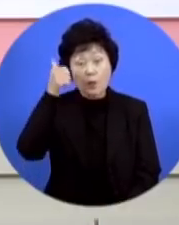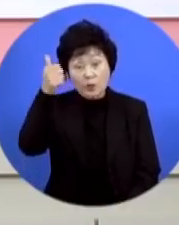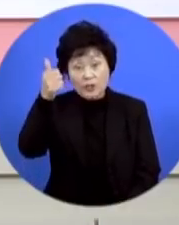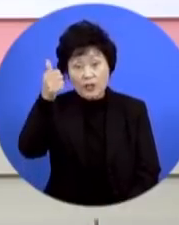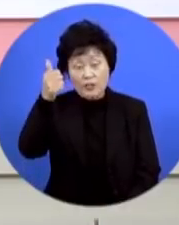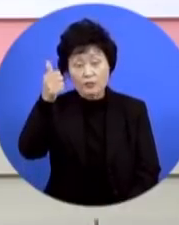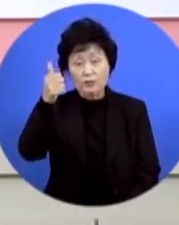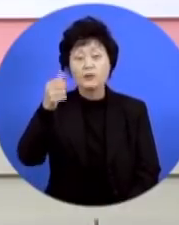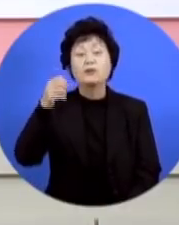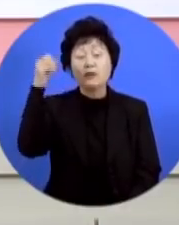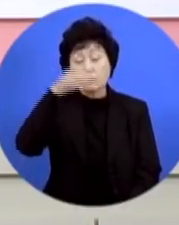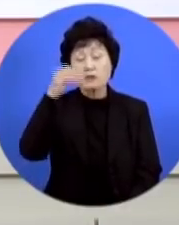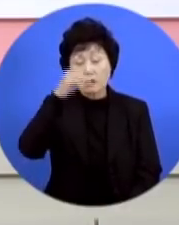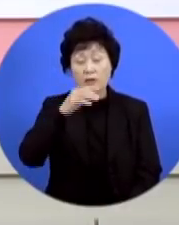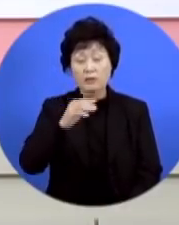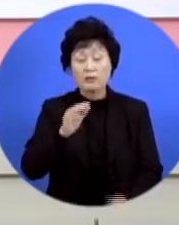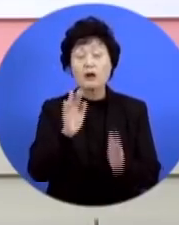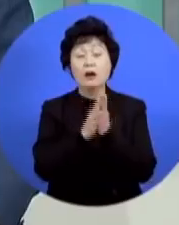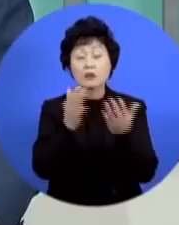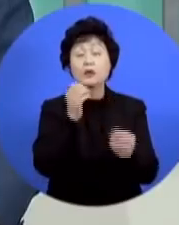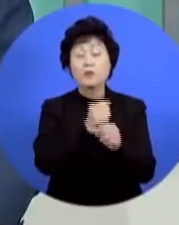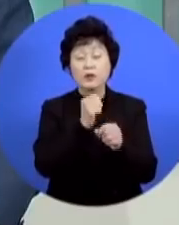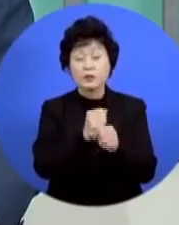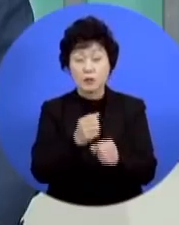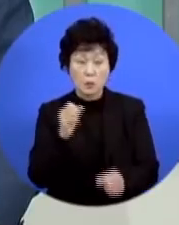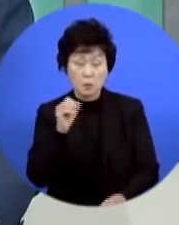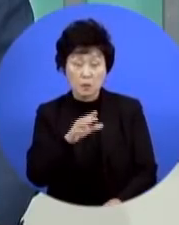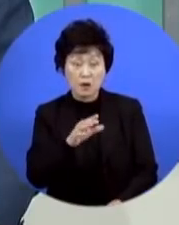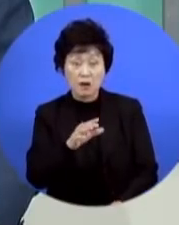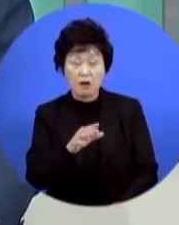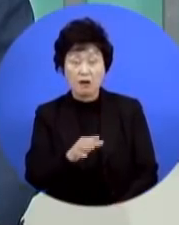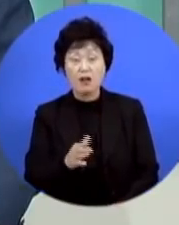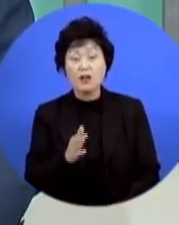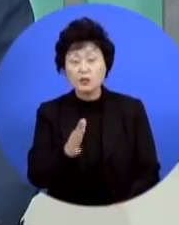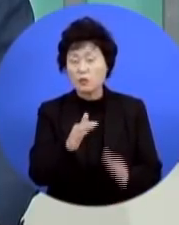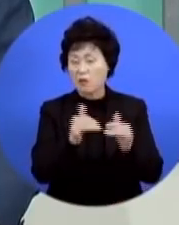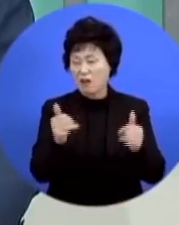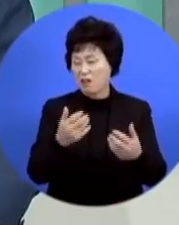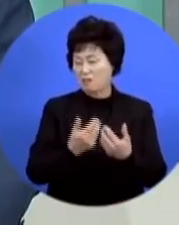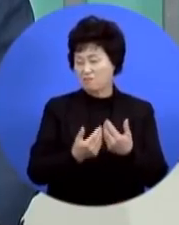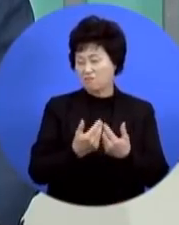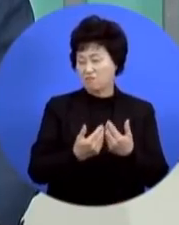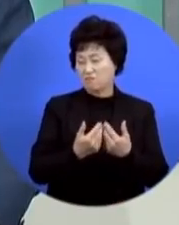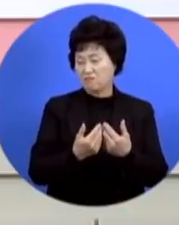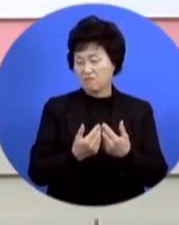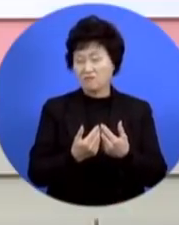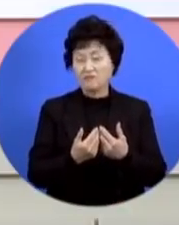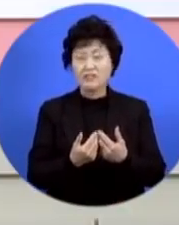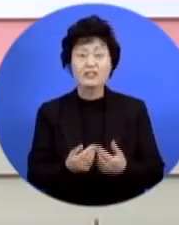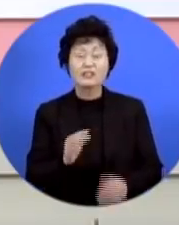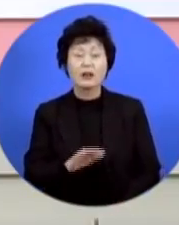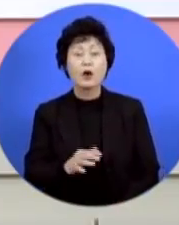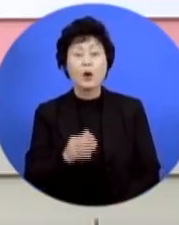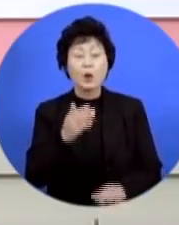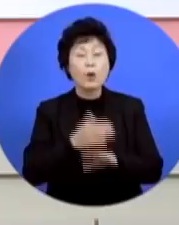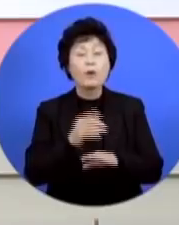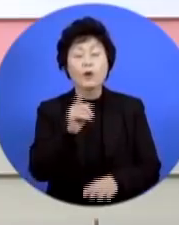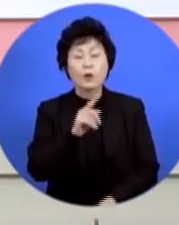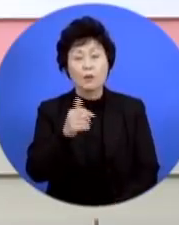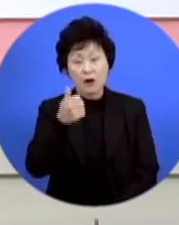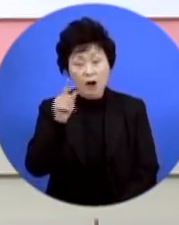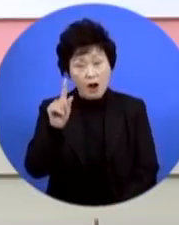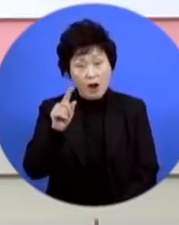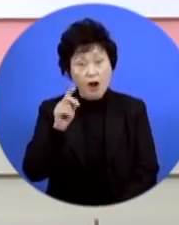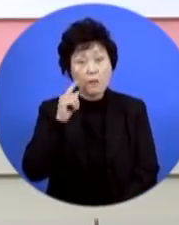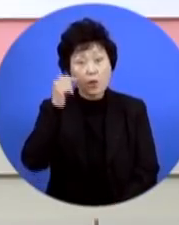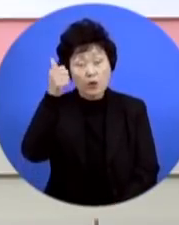불안해하는 속에서 나온 책이에요. 그러면은 페이지도 줄이지 않고요? 네, 페이지도 하나도 안 줄이고. 그래서 그 한 목사님도 참 고마운 게 한옥 목사